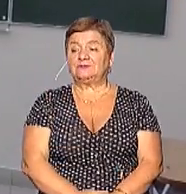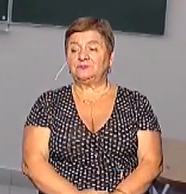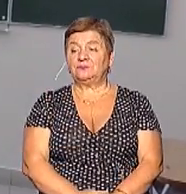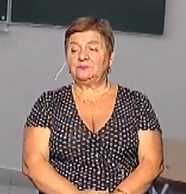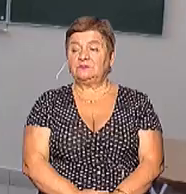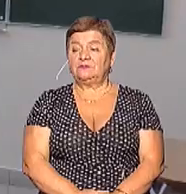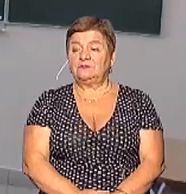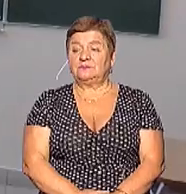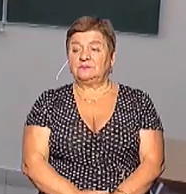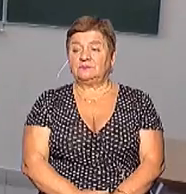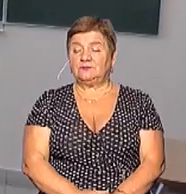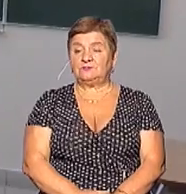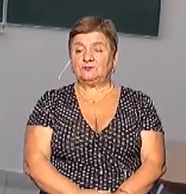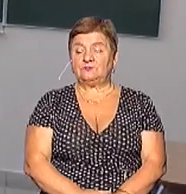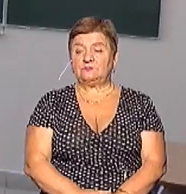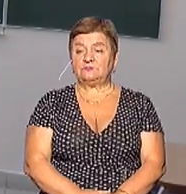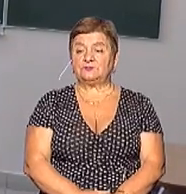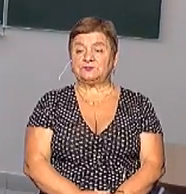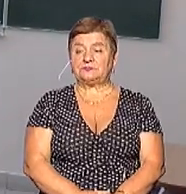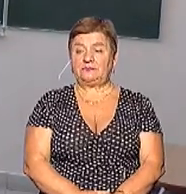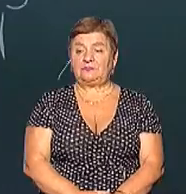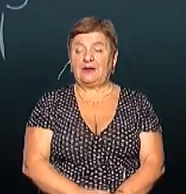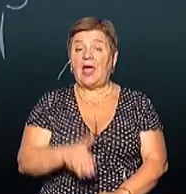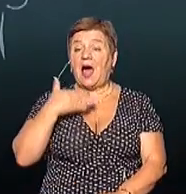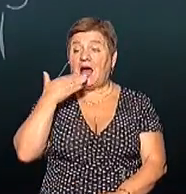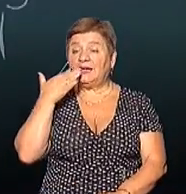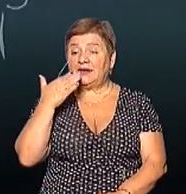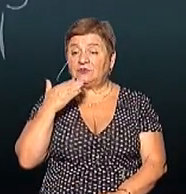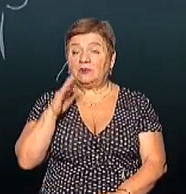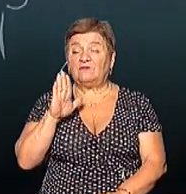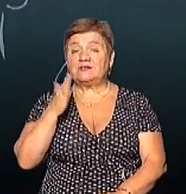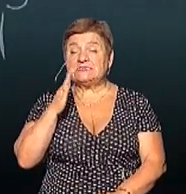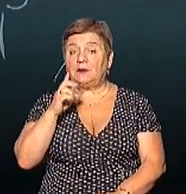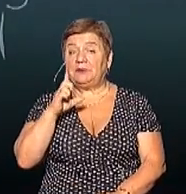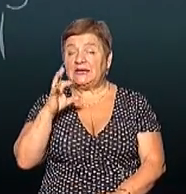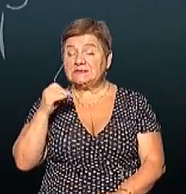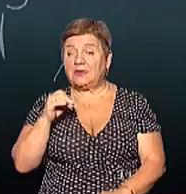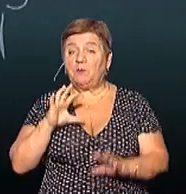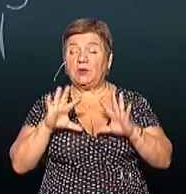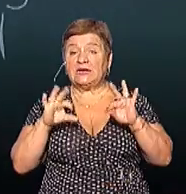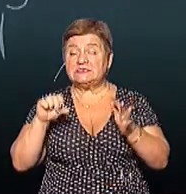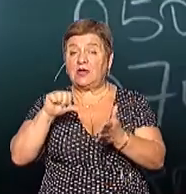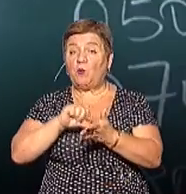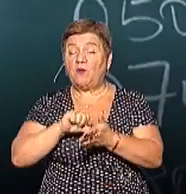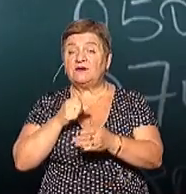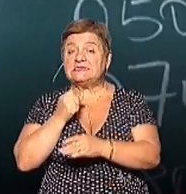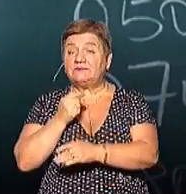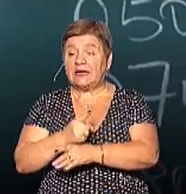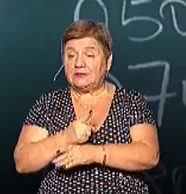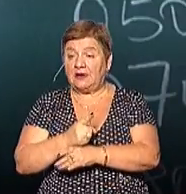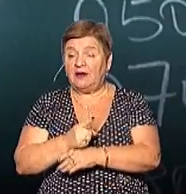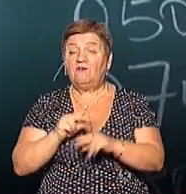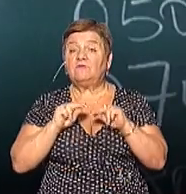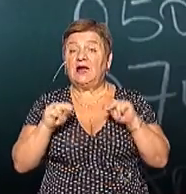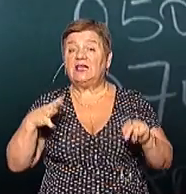Загальна ціна у нас виходить 7. Лектор Василь Білецький пояснює учасникам умови завдання. Чоловік працює